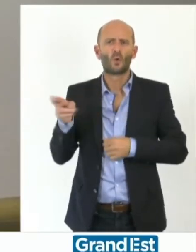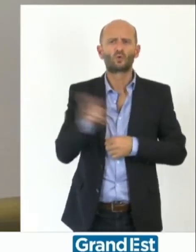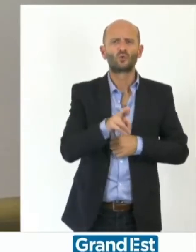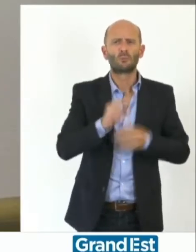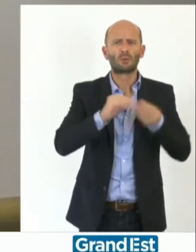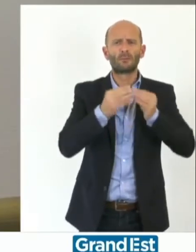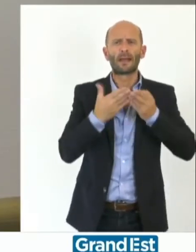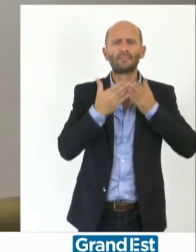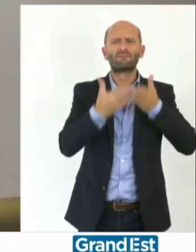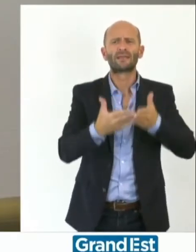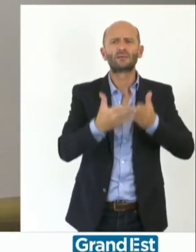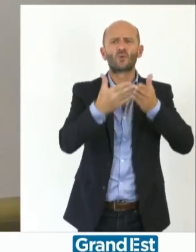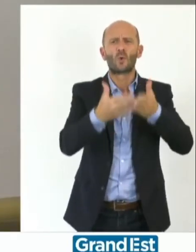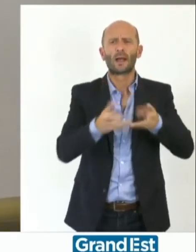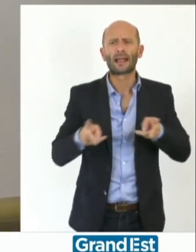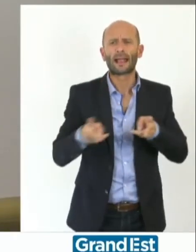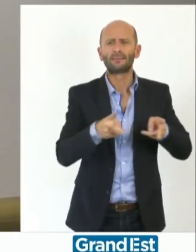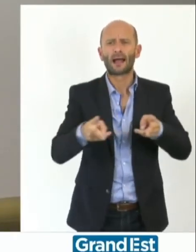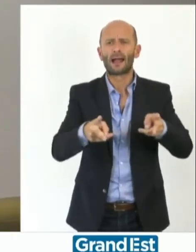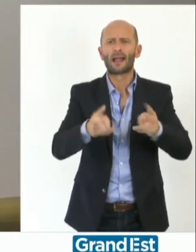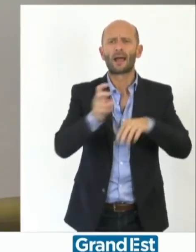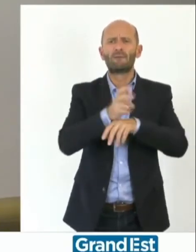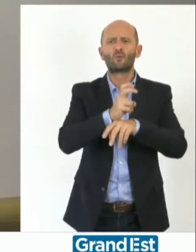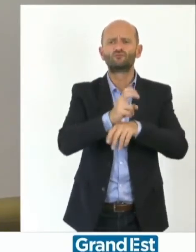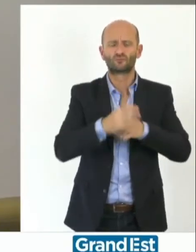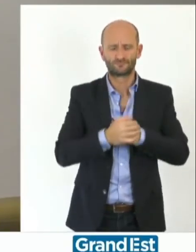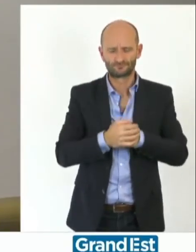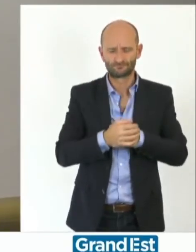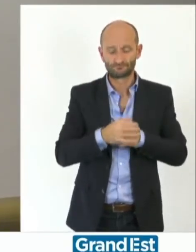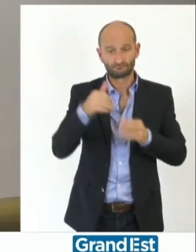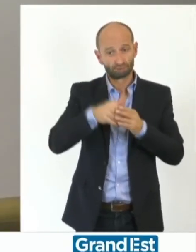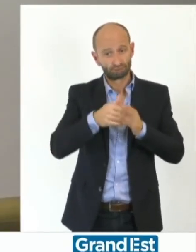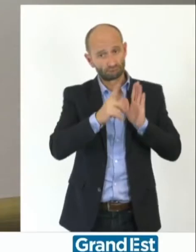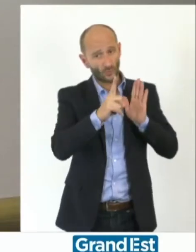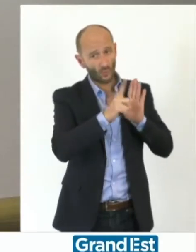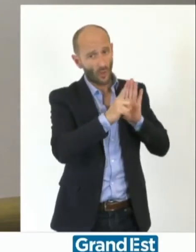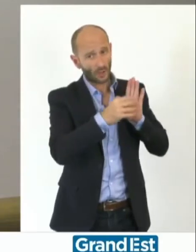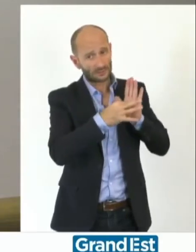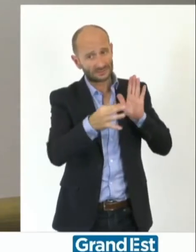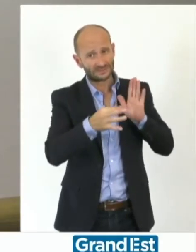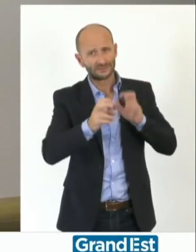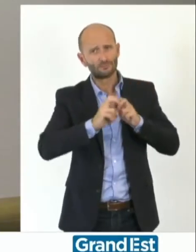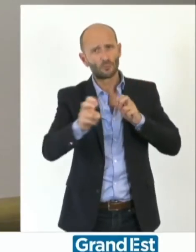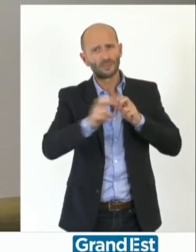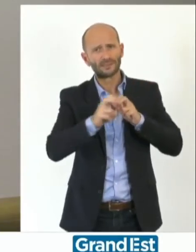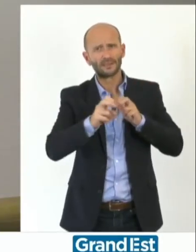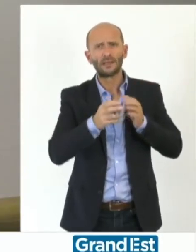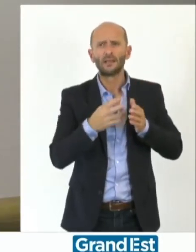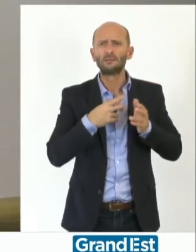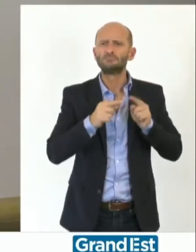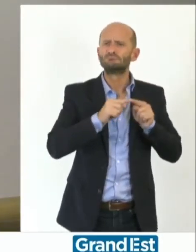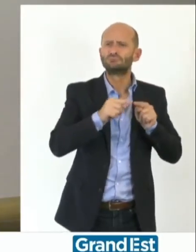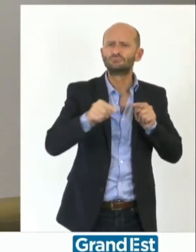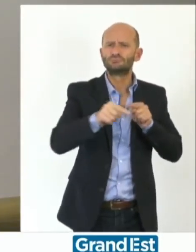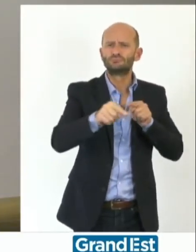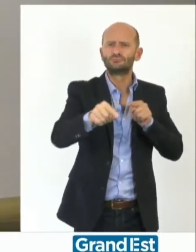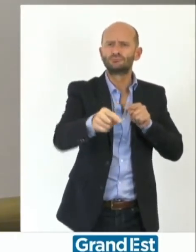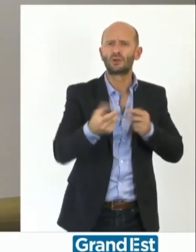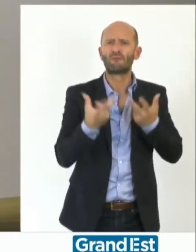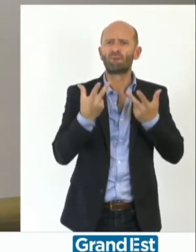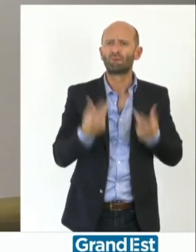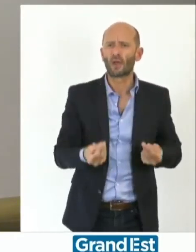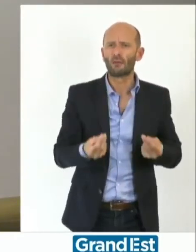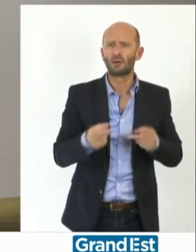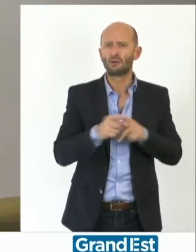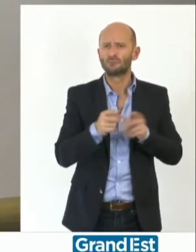qui est considéré dans la loi d'orientation des mobilités comme itinéraire à faible potentiel ciel en raison d'un niveau de fret